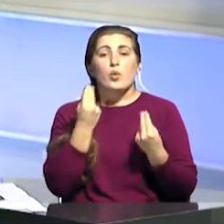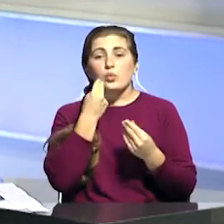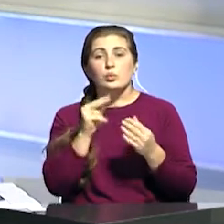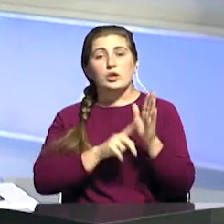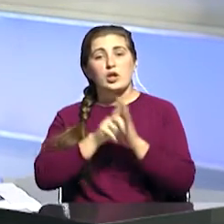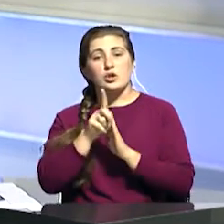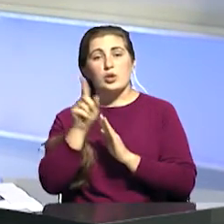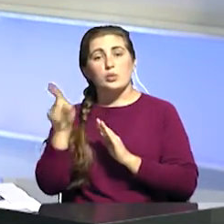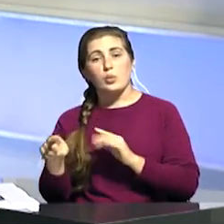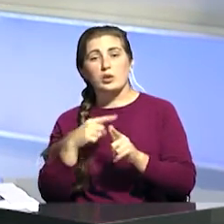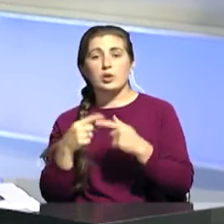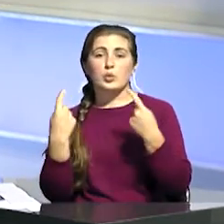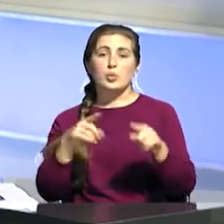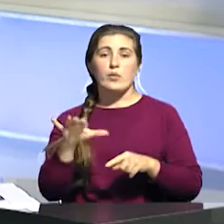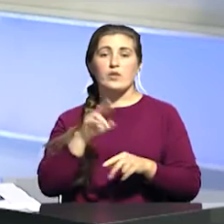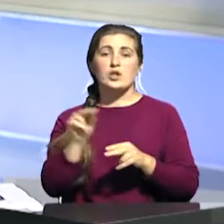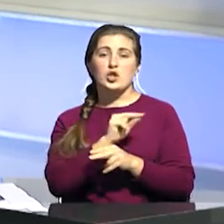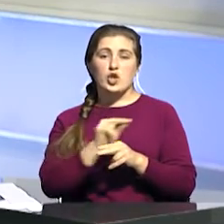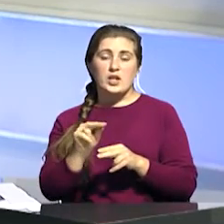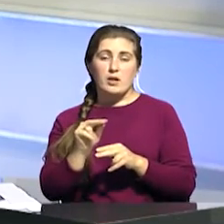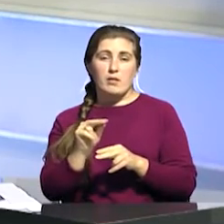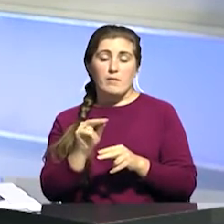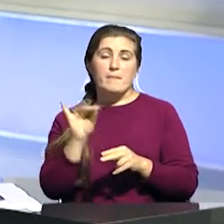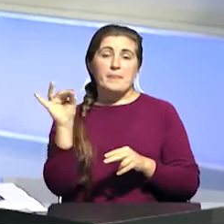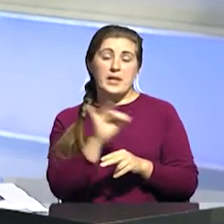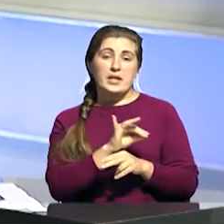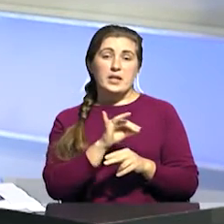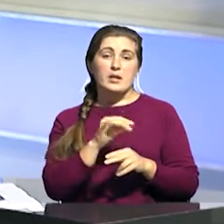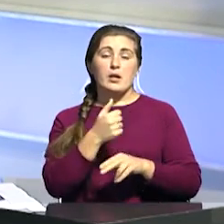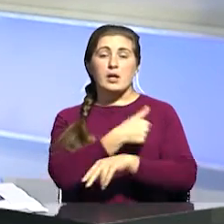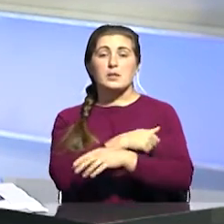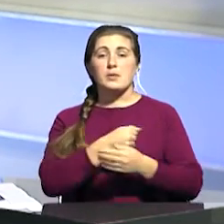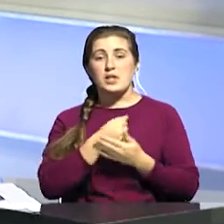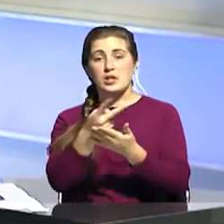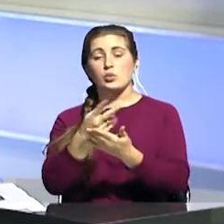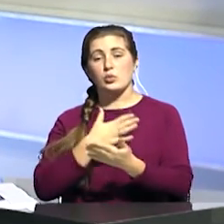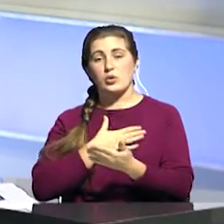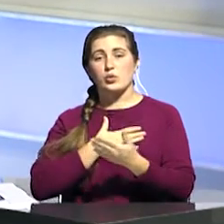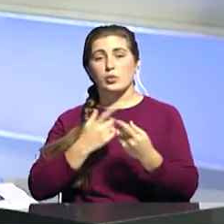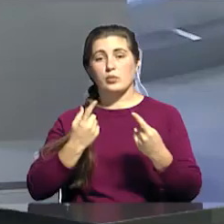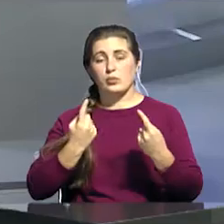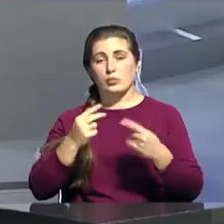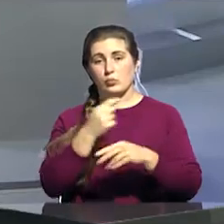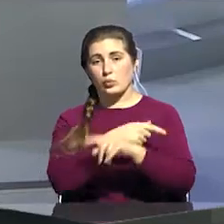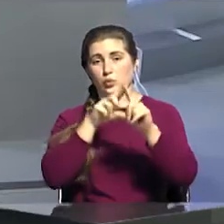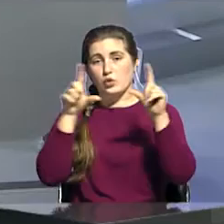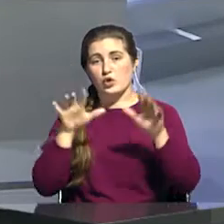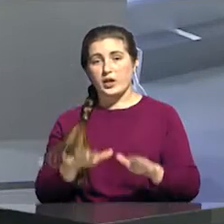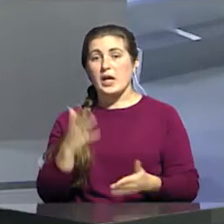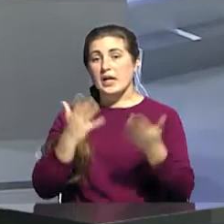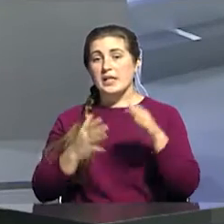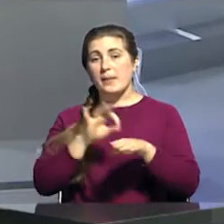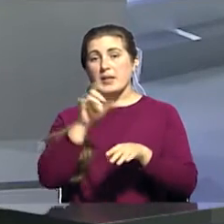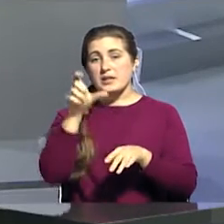тот или иной вид лечения злокачественного процесса, и госпитализируют в наше учреждение. Если пациенту